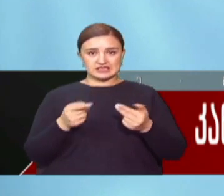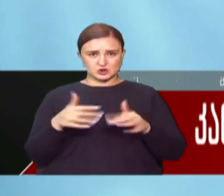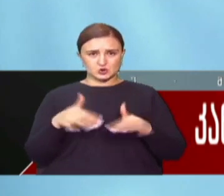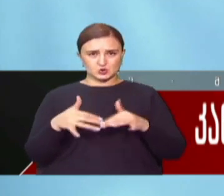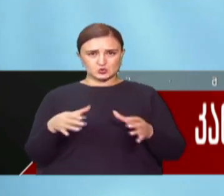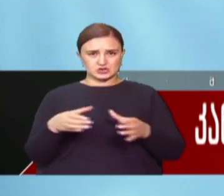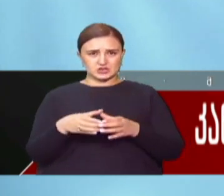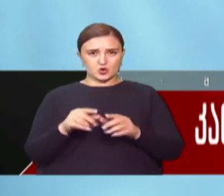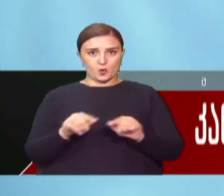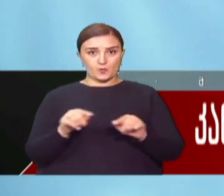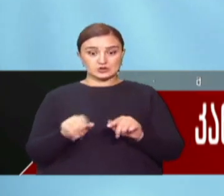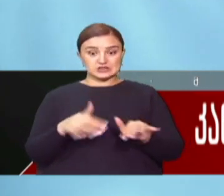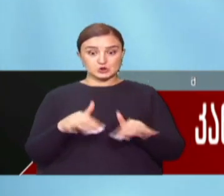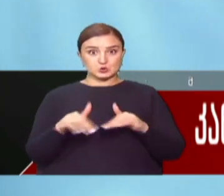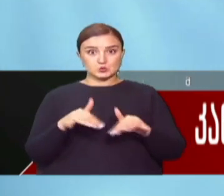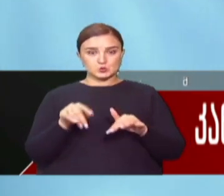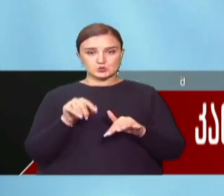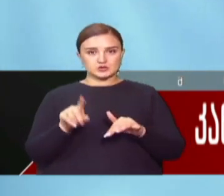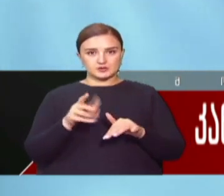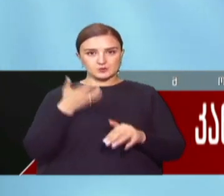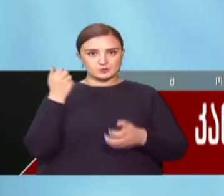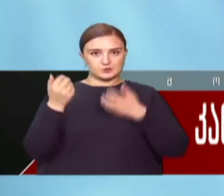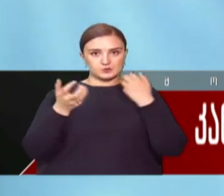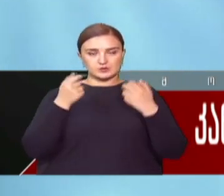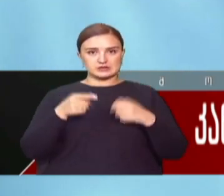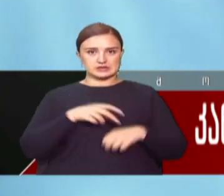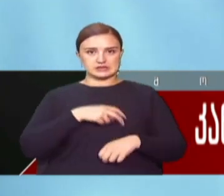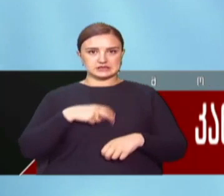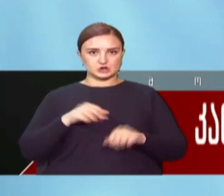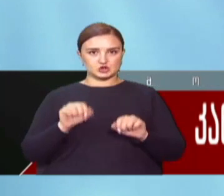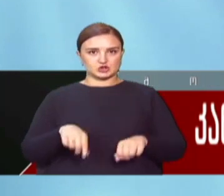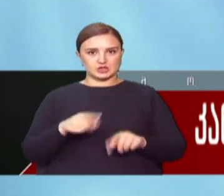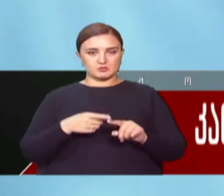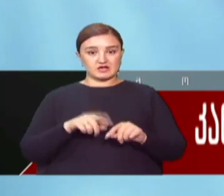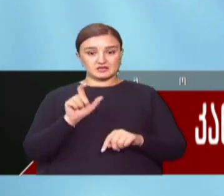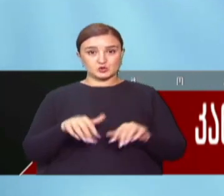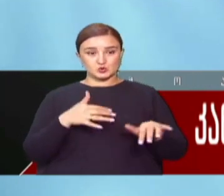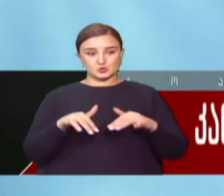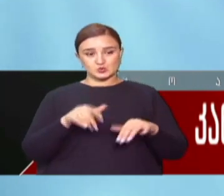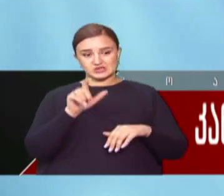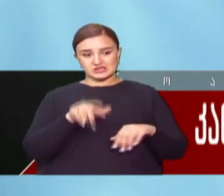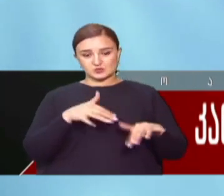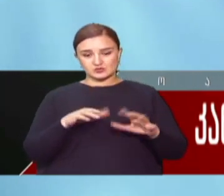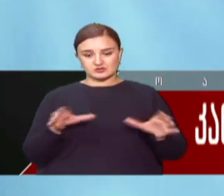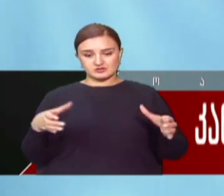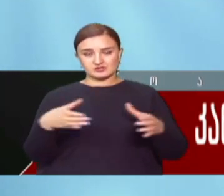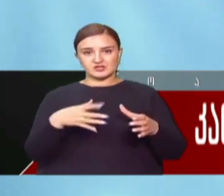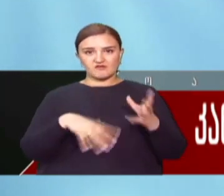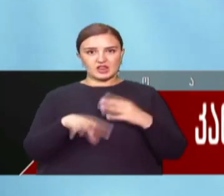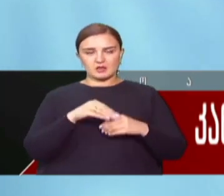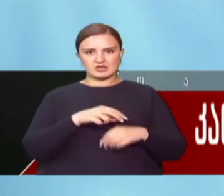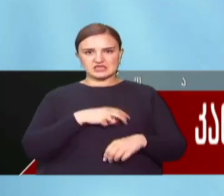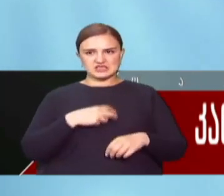es opoziție, magram, sorit, am si sustesia, ca să cu trebuie riscă, dar, susti, adamien, psca, ertiene, bă, pala perzia, ne